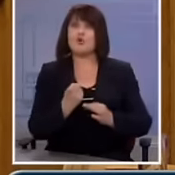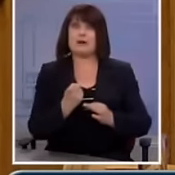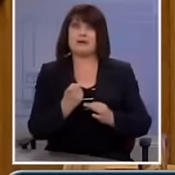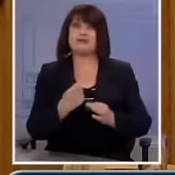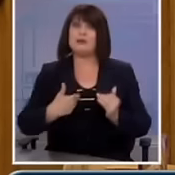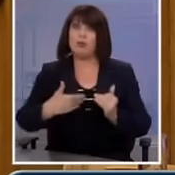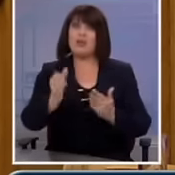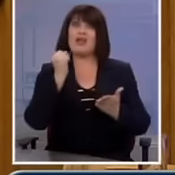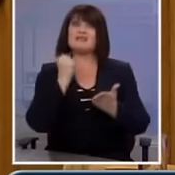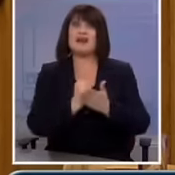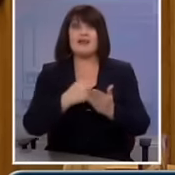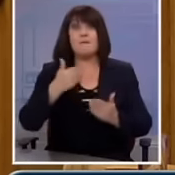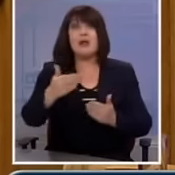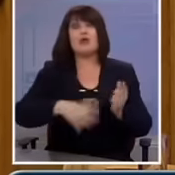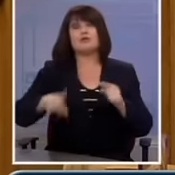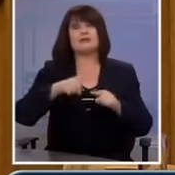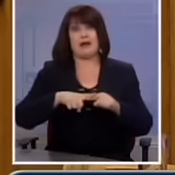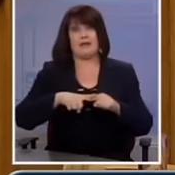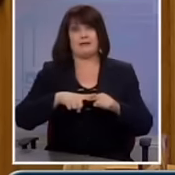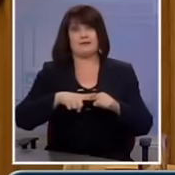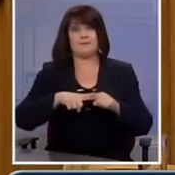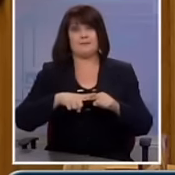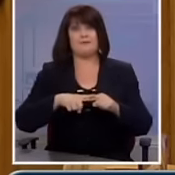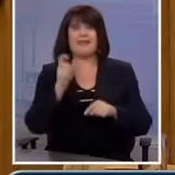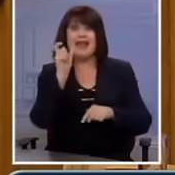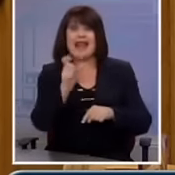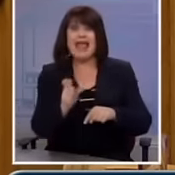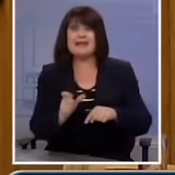που θα σφραγίσουν το μέλλον της χώρας μας. Κάθε